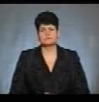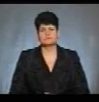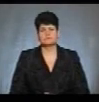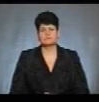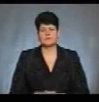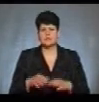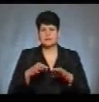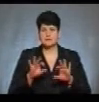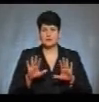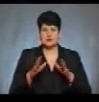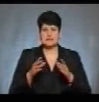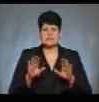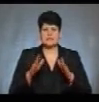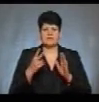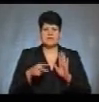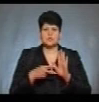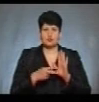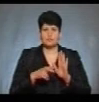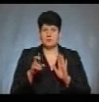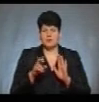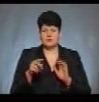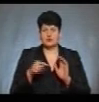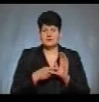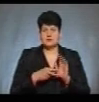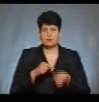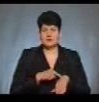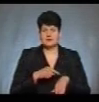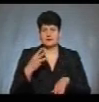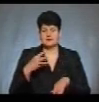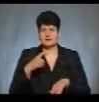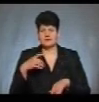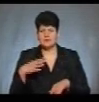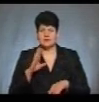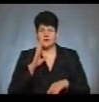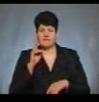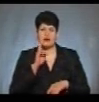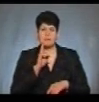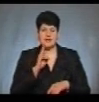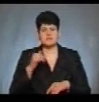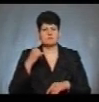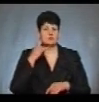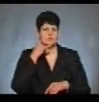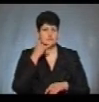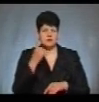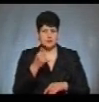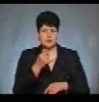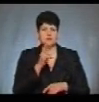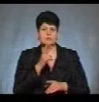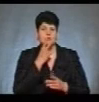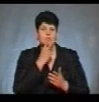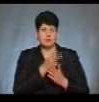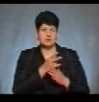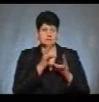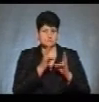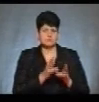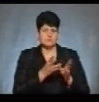Дорожньо-транспортна пригода сталася 27 березня о 7 годині 30 хвилин ранку. До кременецьких поліцейських зателефонували очевидці дорожньо-транспортної